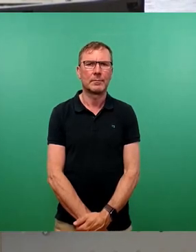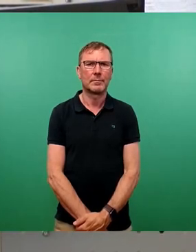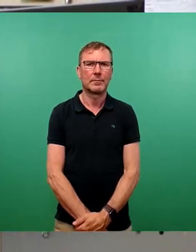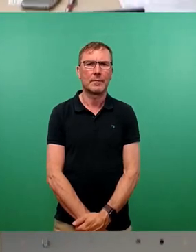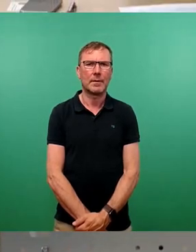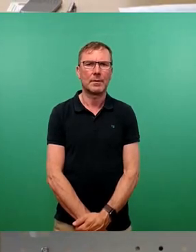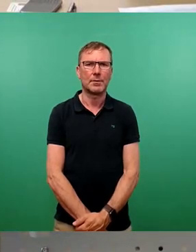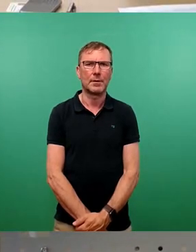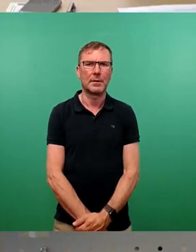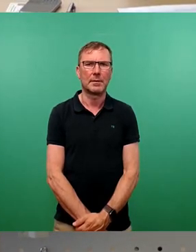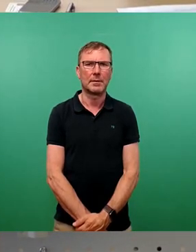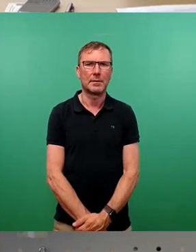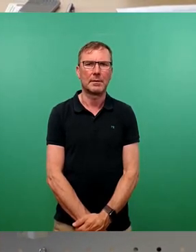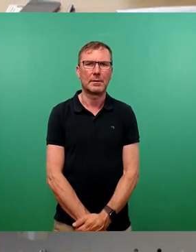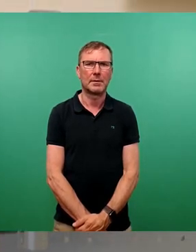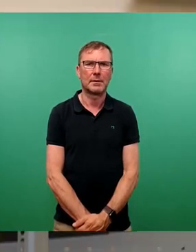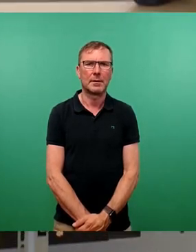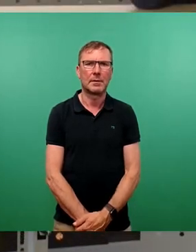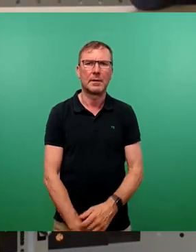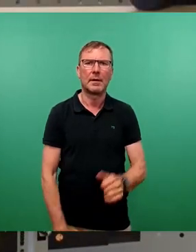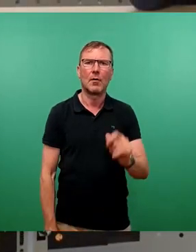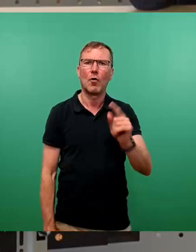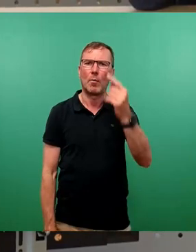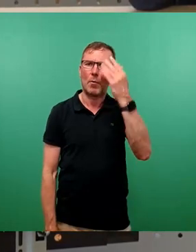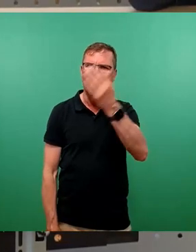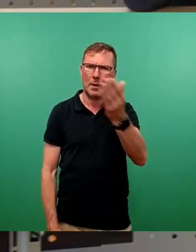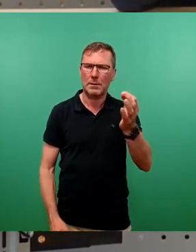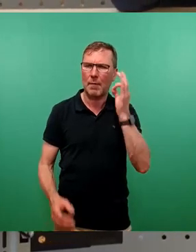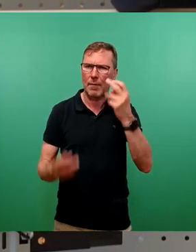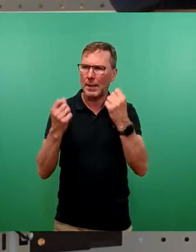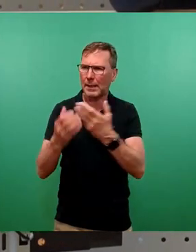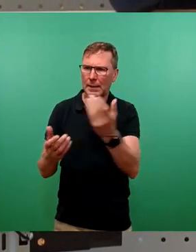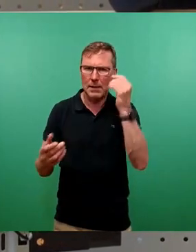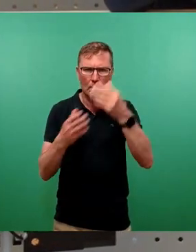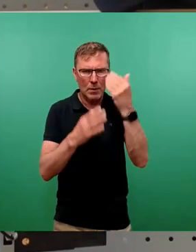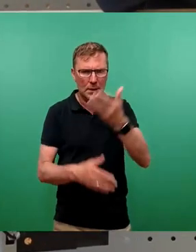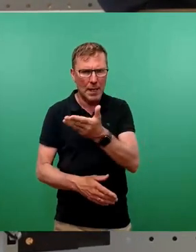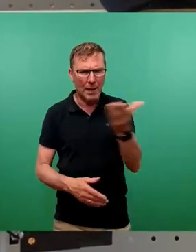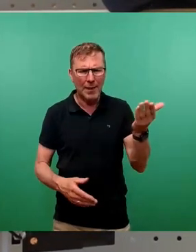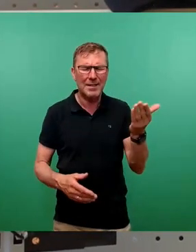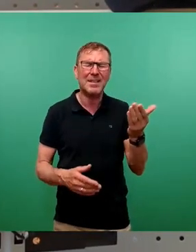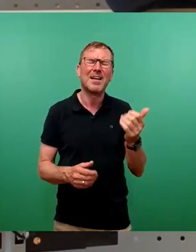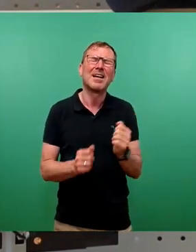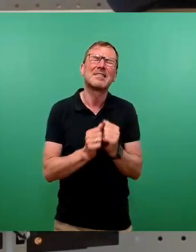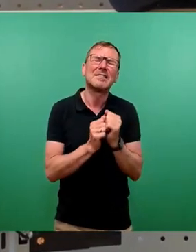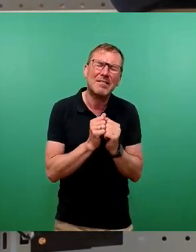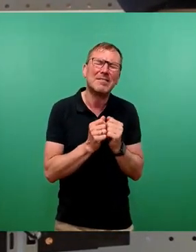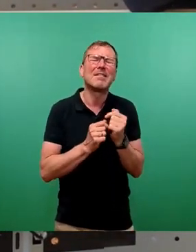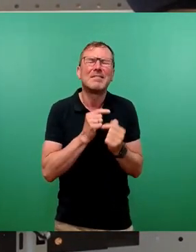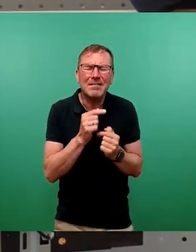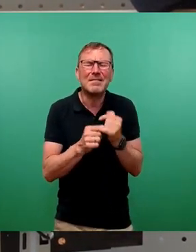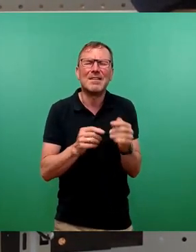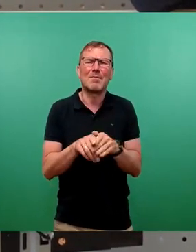Herr Oberbürgermeister, meine Damen und Herren, sehr verehrte Gäste, also nach all dem Gequäle um die